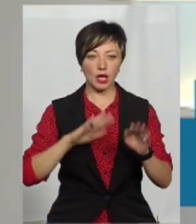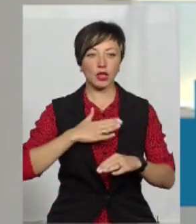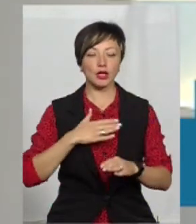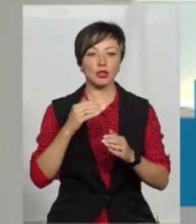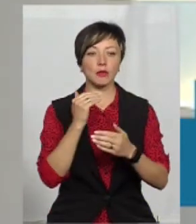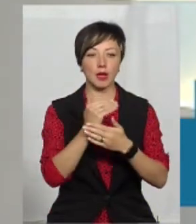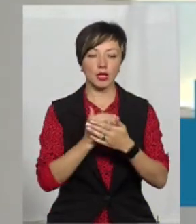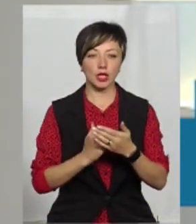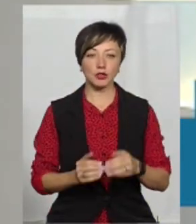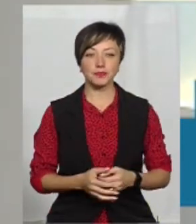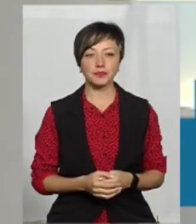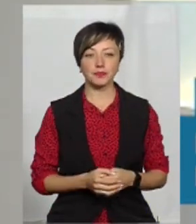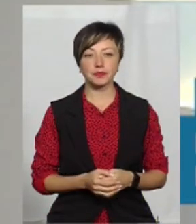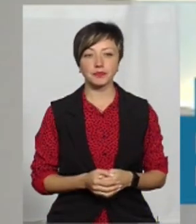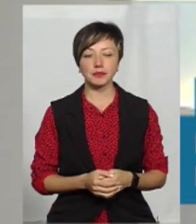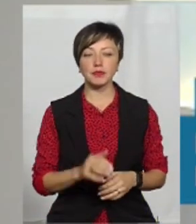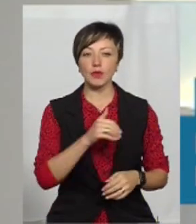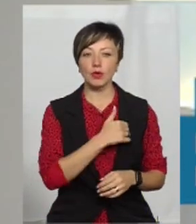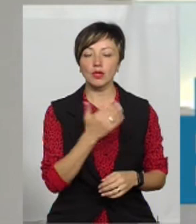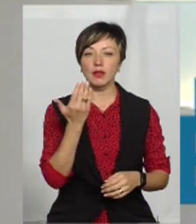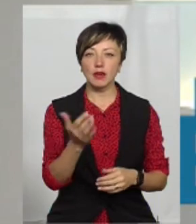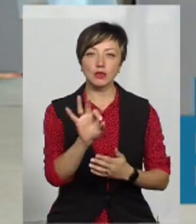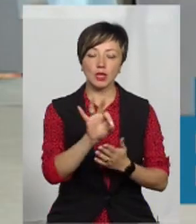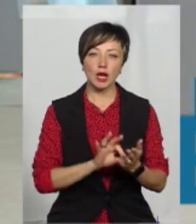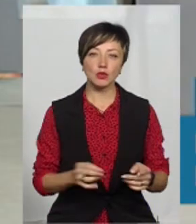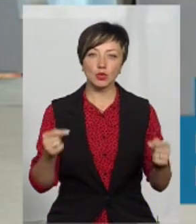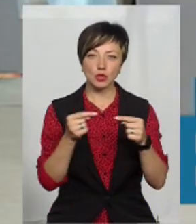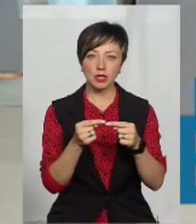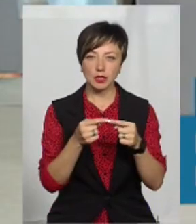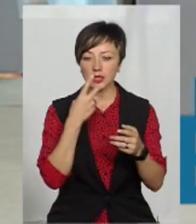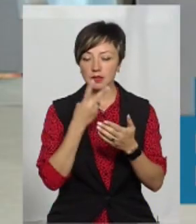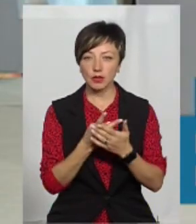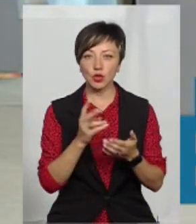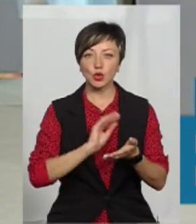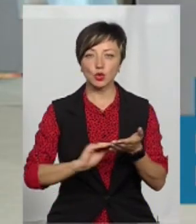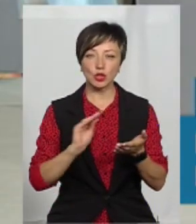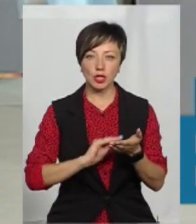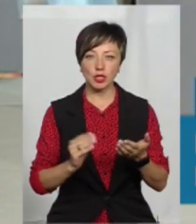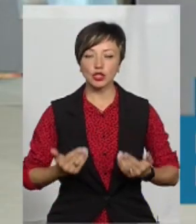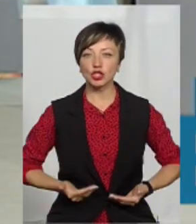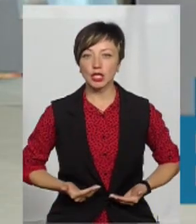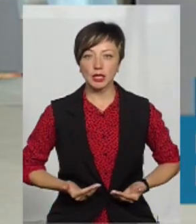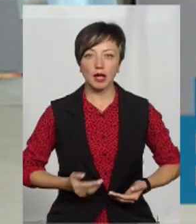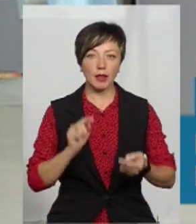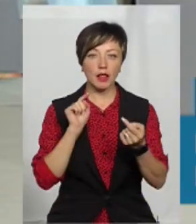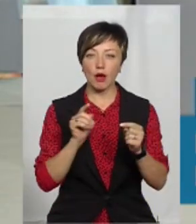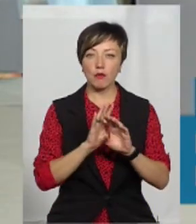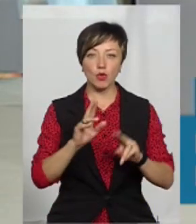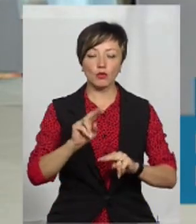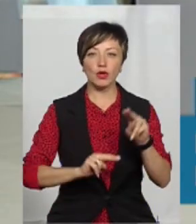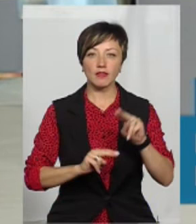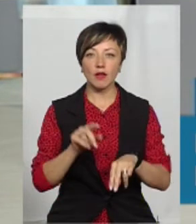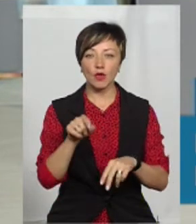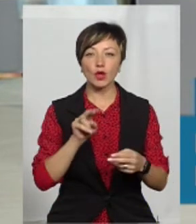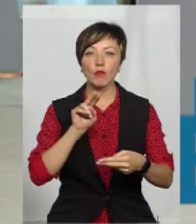нашої передачі. Пане Микола, хотів вас одразу уточнити. Судячи із сюжету, жителі не проти будівництва,